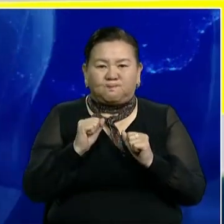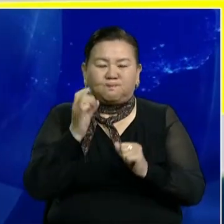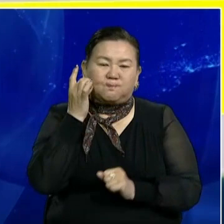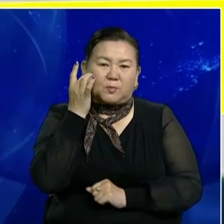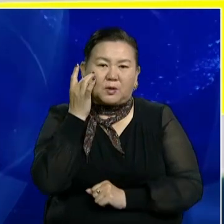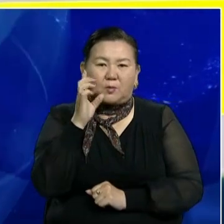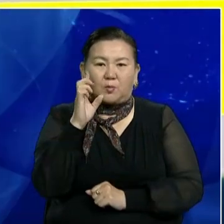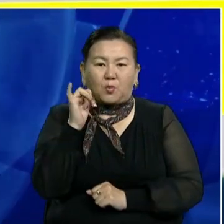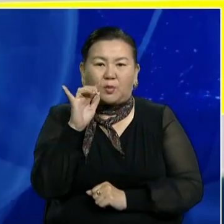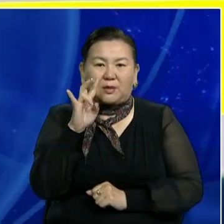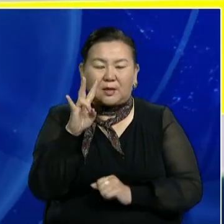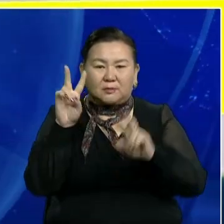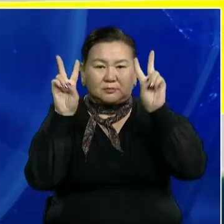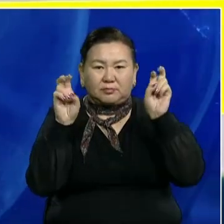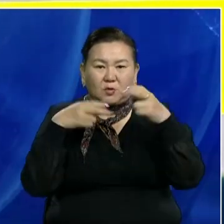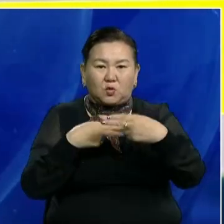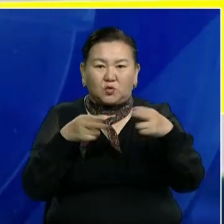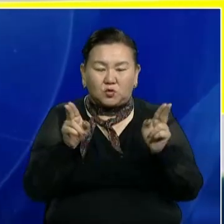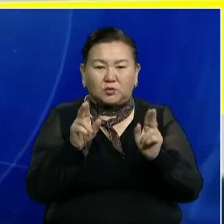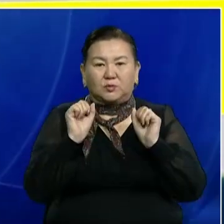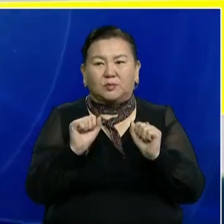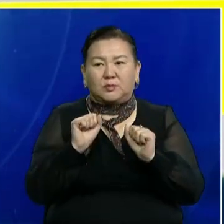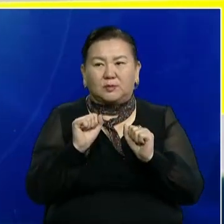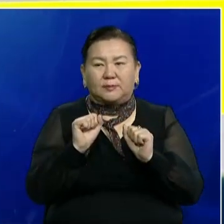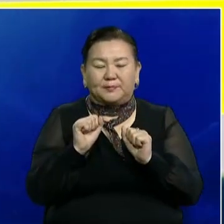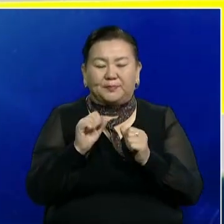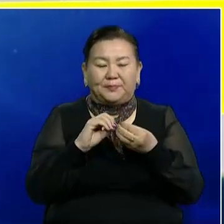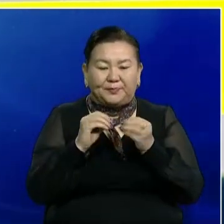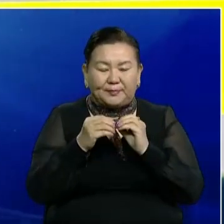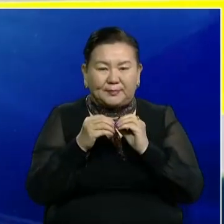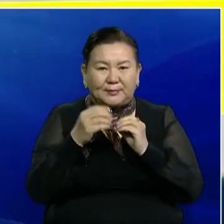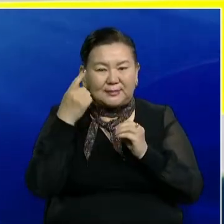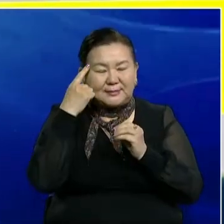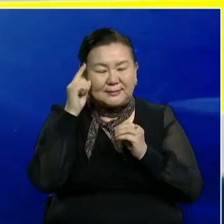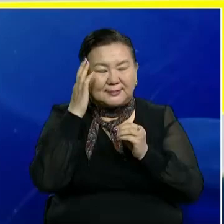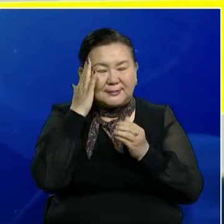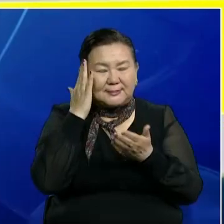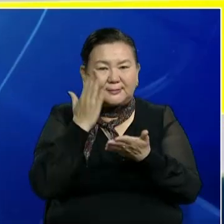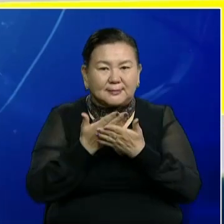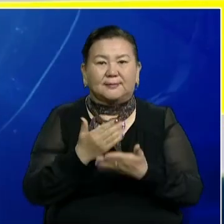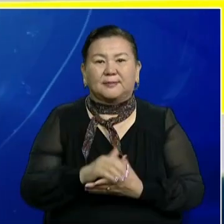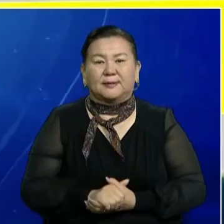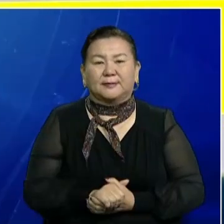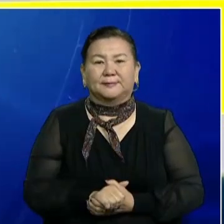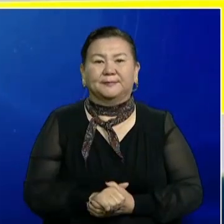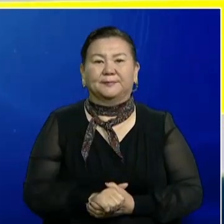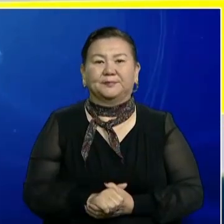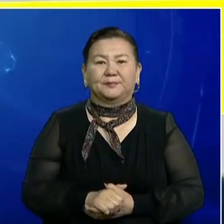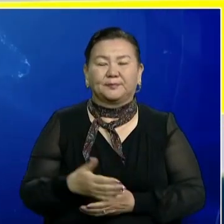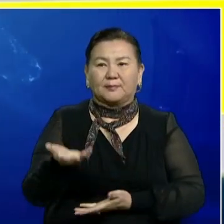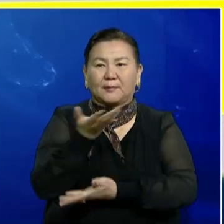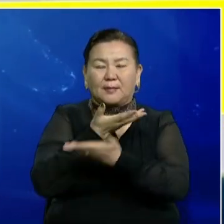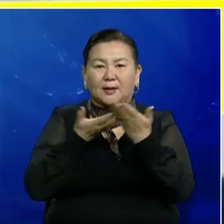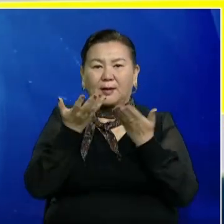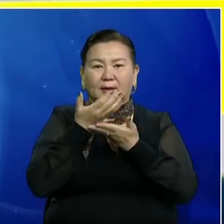гээд өрөөтэй тий танхимтай бол бас нэг өөр штэ. Бид нар юм хийнэ гэсэн иймэрхүү санаанууд гарч ирсэн. За үүний үндсэн дээр бид нар хоорондоо